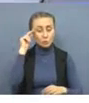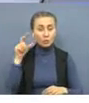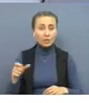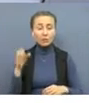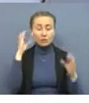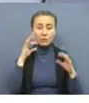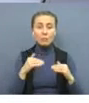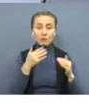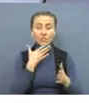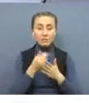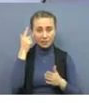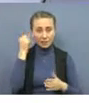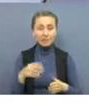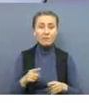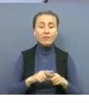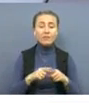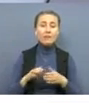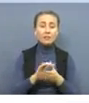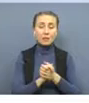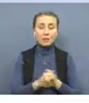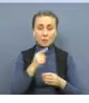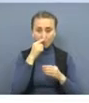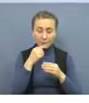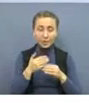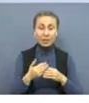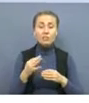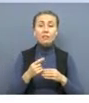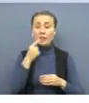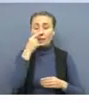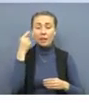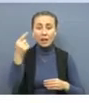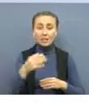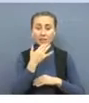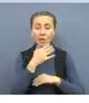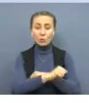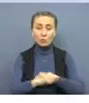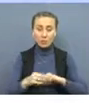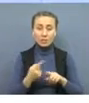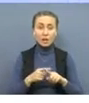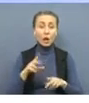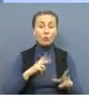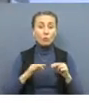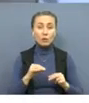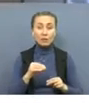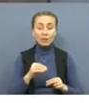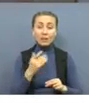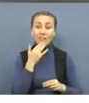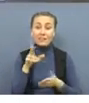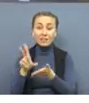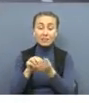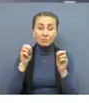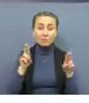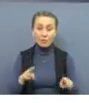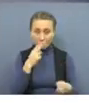благодаря взаимодействию с учеными ближнего и дальнего зарубежья. А будущие учителя, овладевшие знаниями у иностранных специалистов,